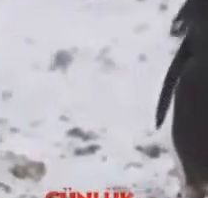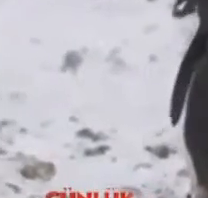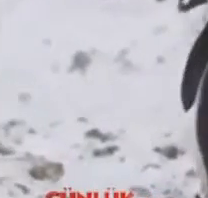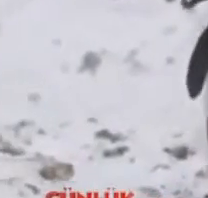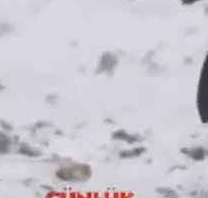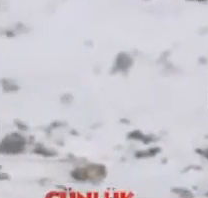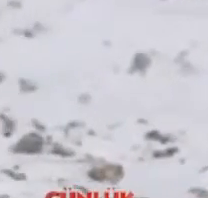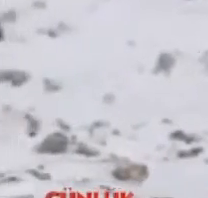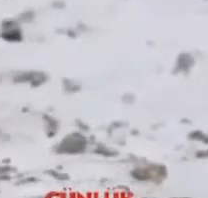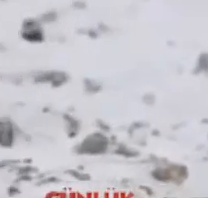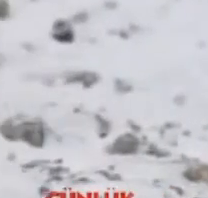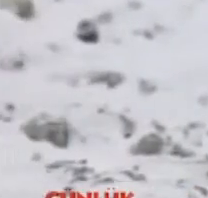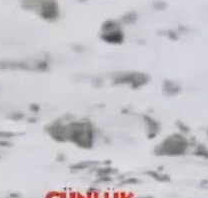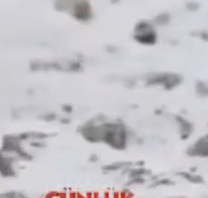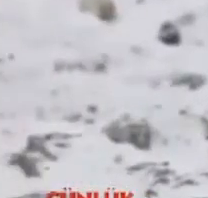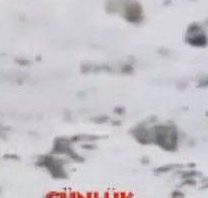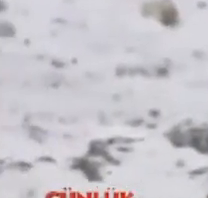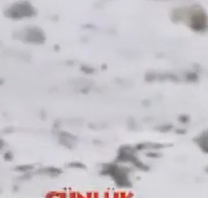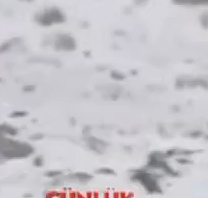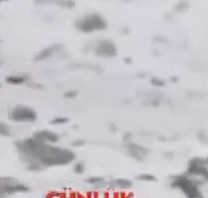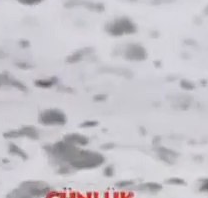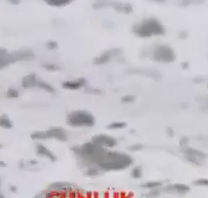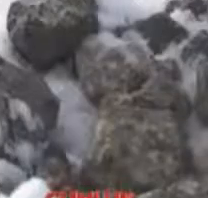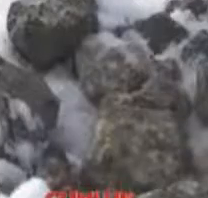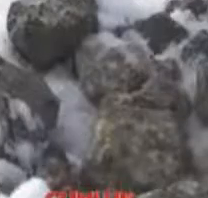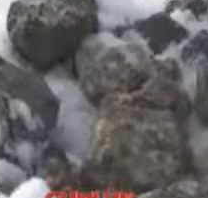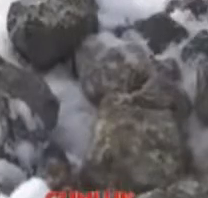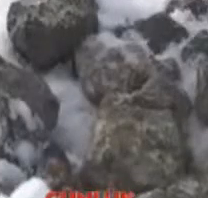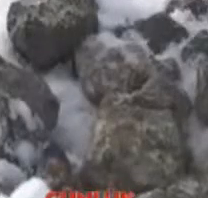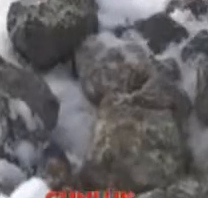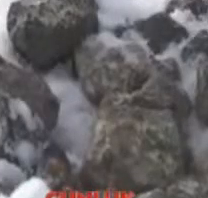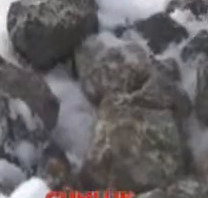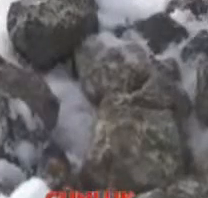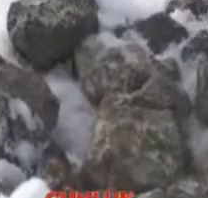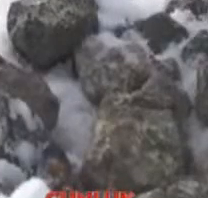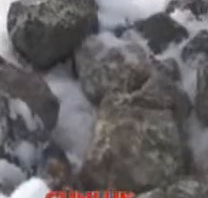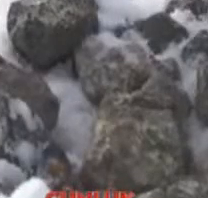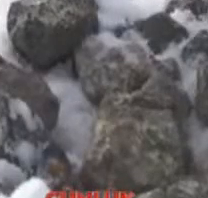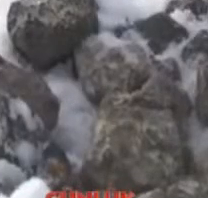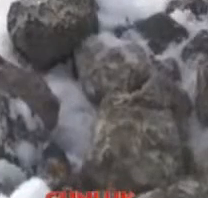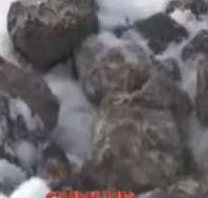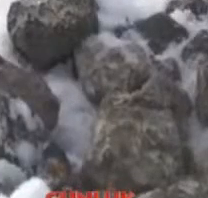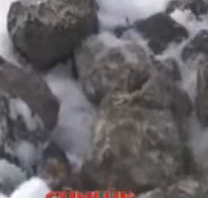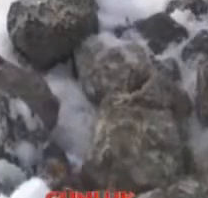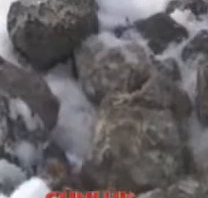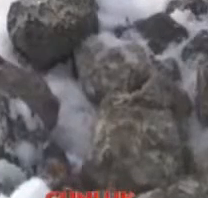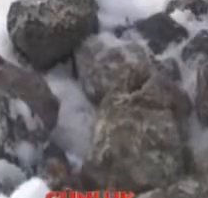Etkileyici bir yuva erkek olarak ne kadar becerikli olduğunu kanıtlıyor.